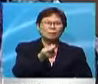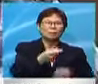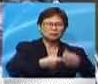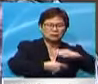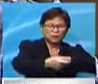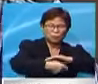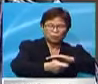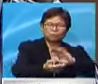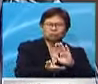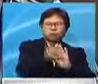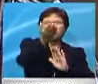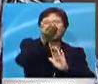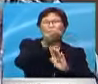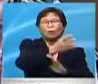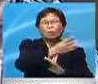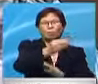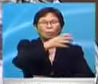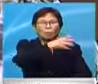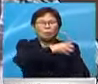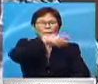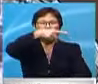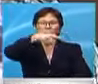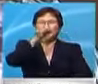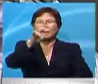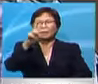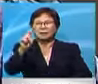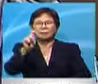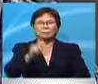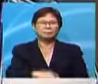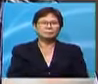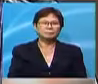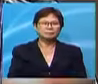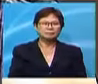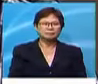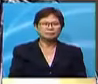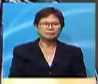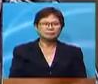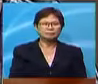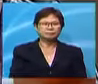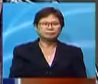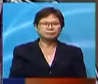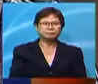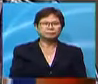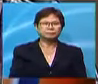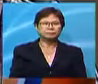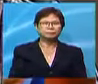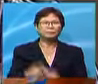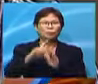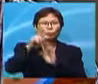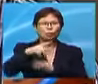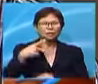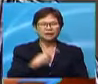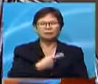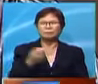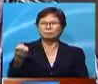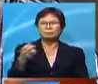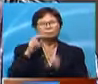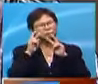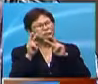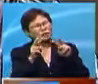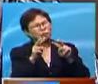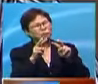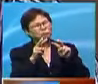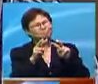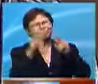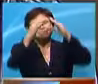sewa oleh pihak berkuasa tempatan kerajaan negeri dan kemudian kita melihat keadaan infra yang sangat